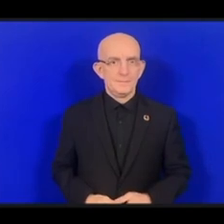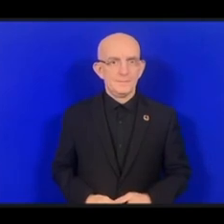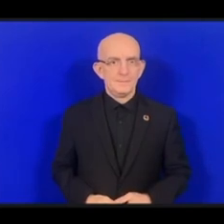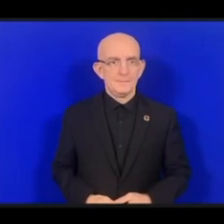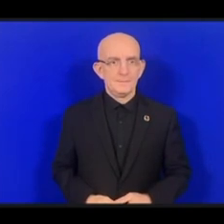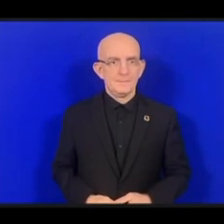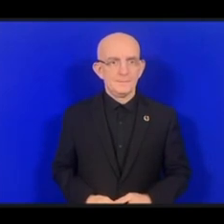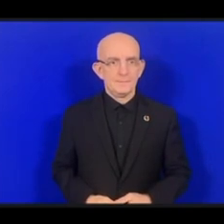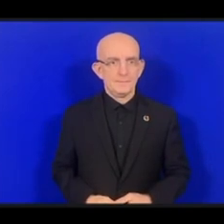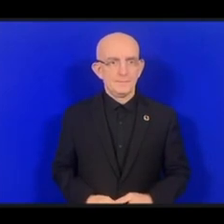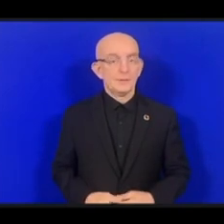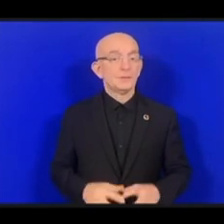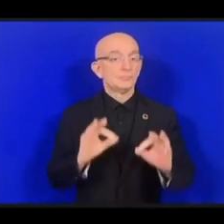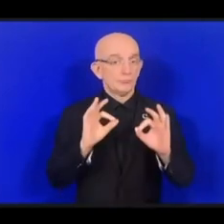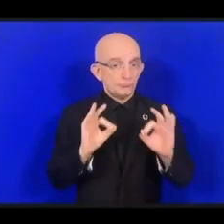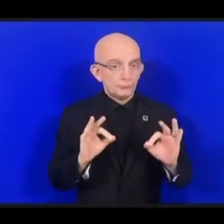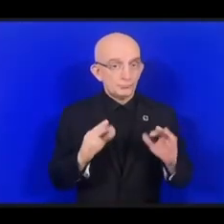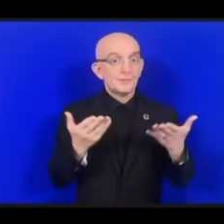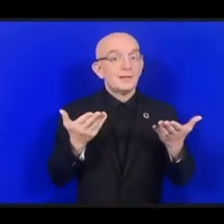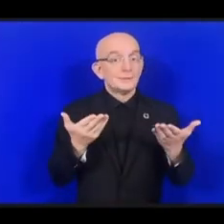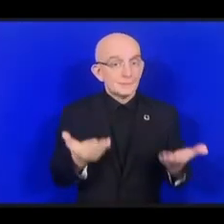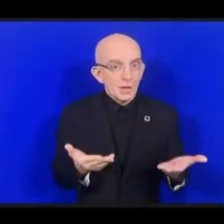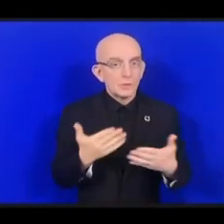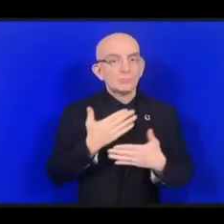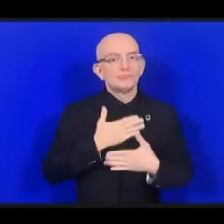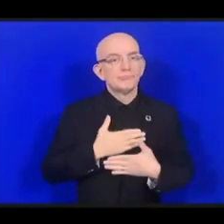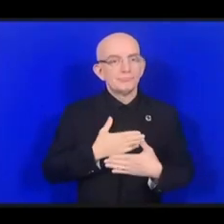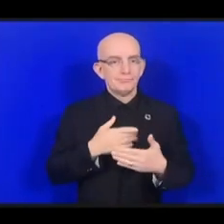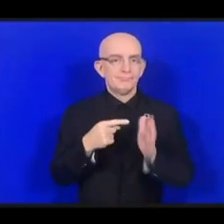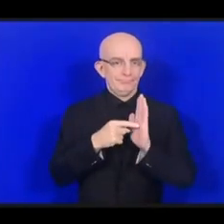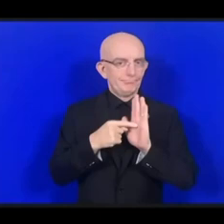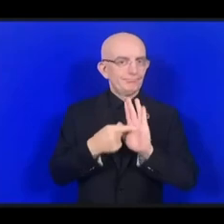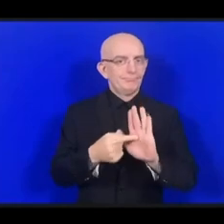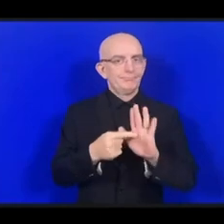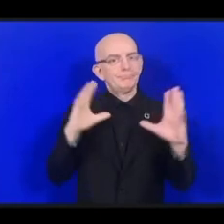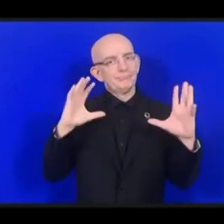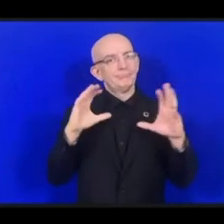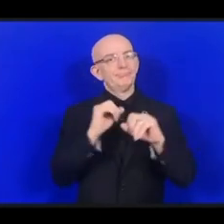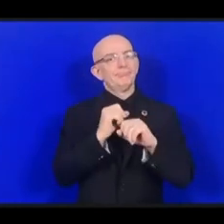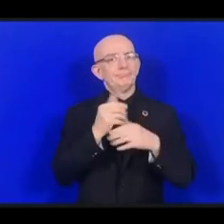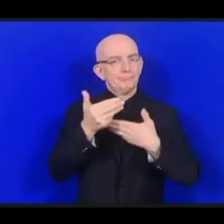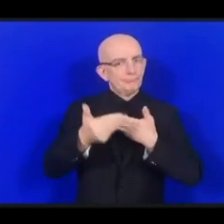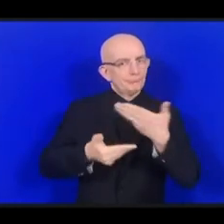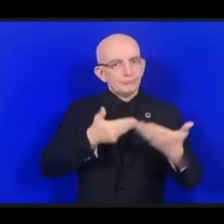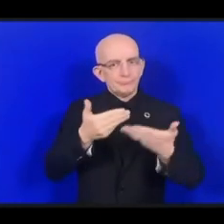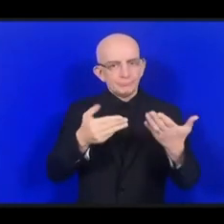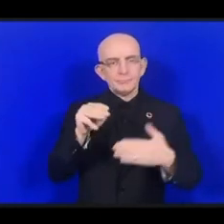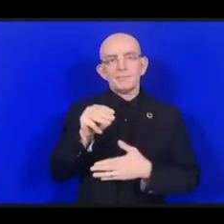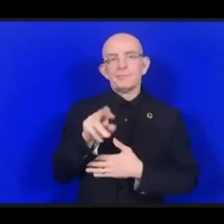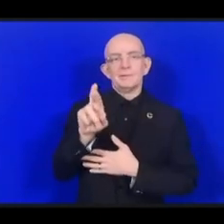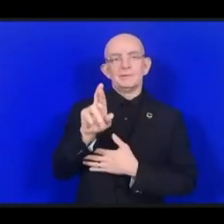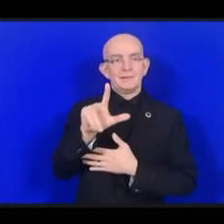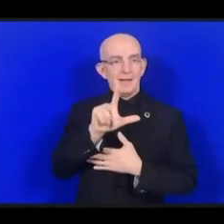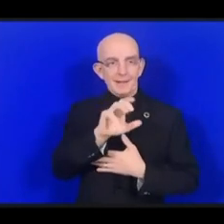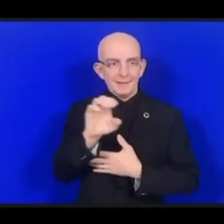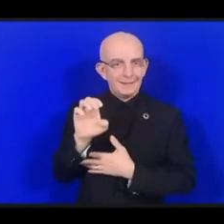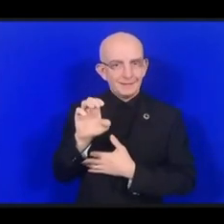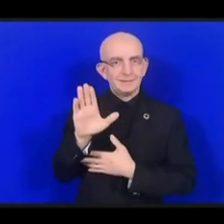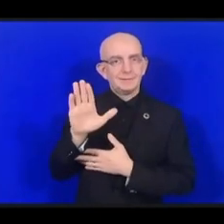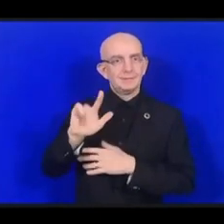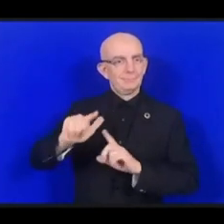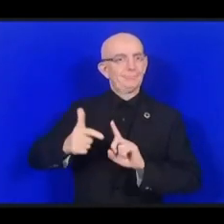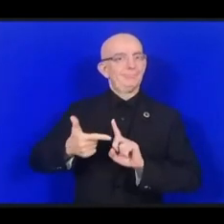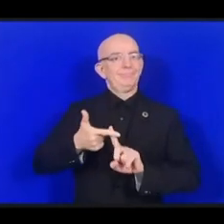الان اودي اود ان اعطي الكلمه الان عبر الفيديو لوكيل الامين